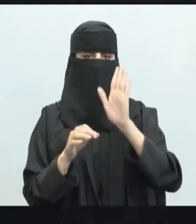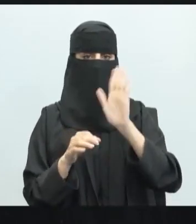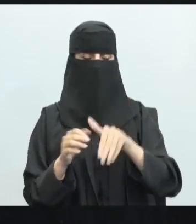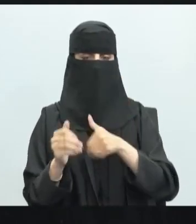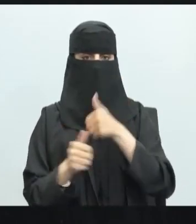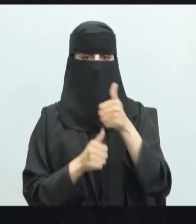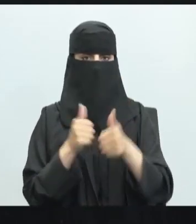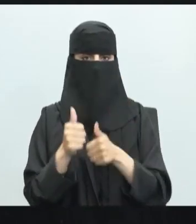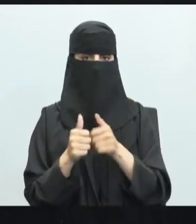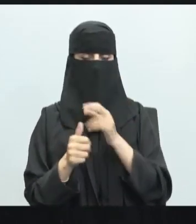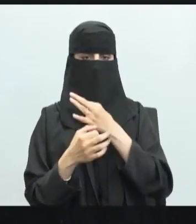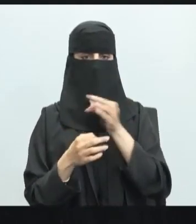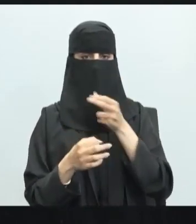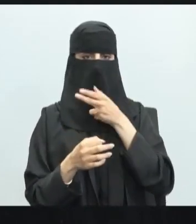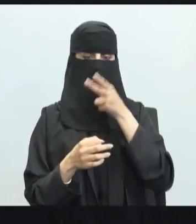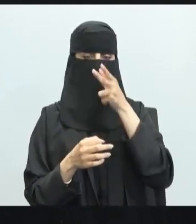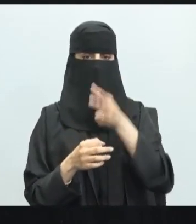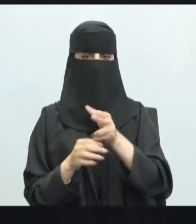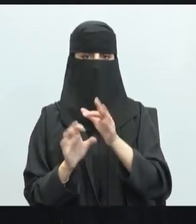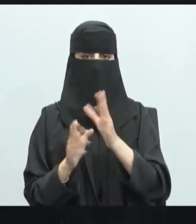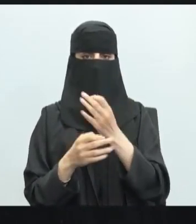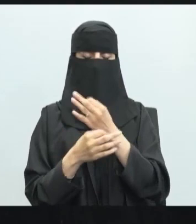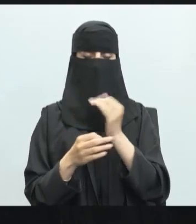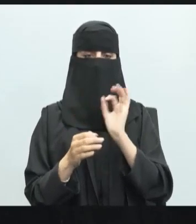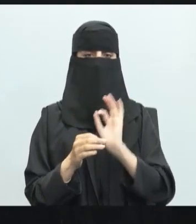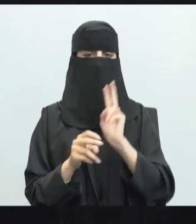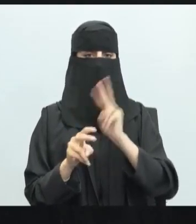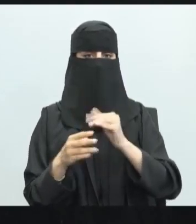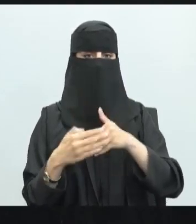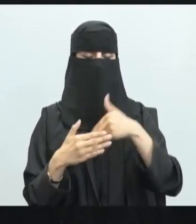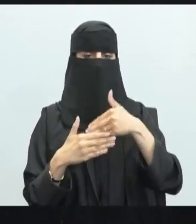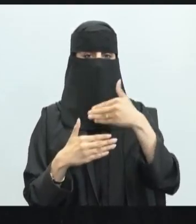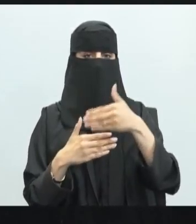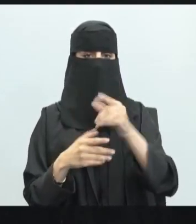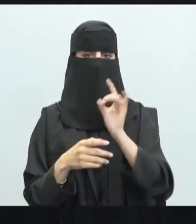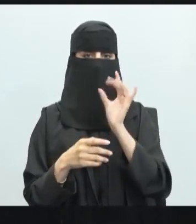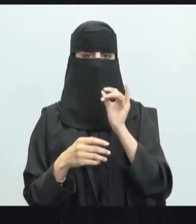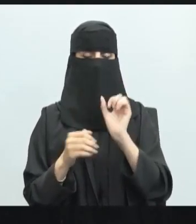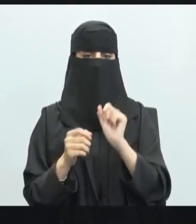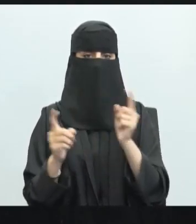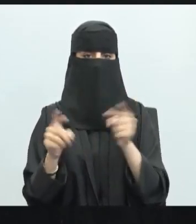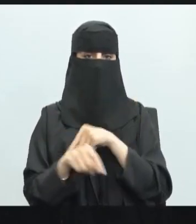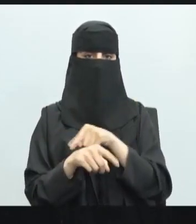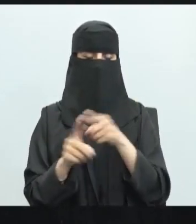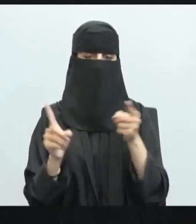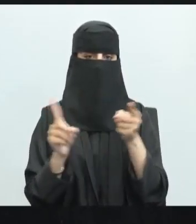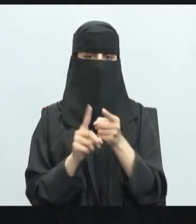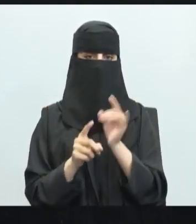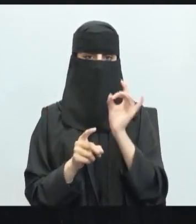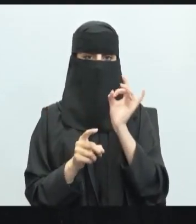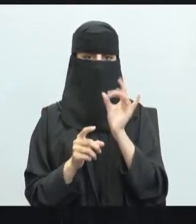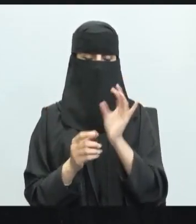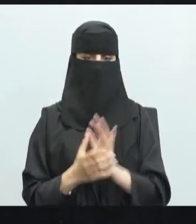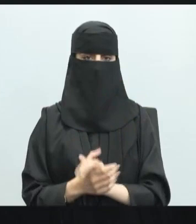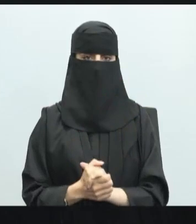اختبارات، فنقول لكم لابد أن تسيروا على هذا النهج، فهو يختصر لكم الوقت وكذلك